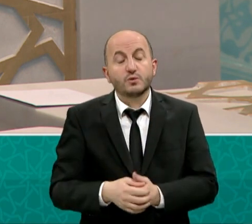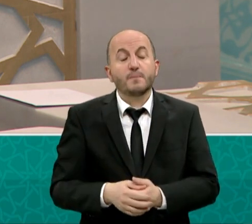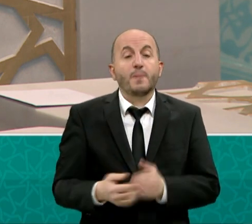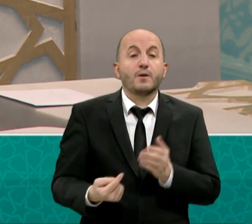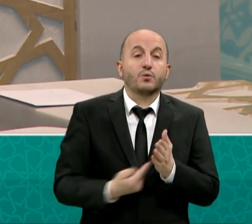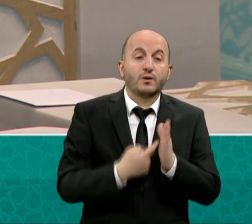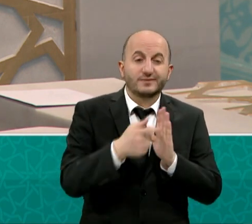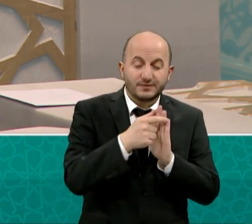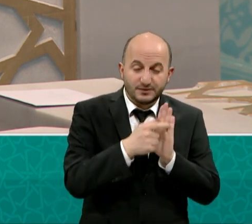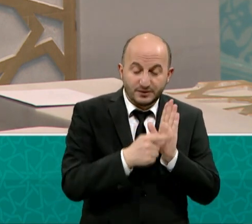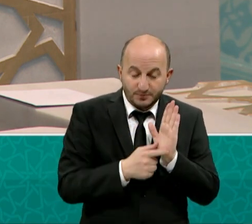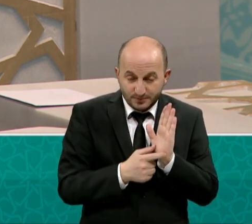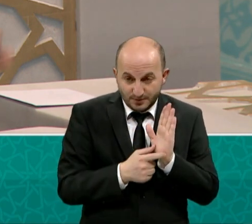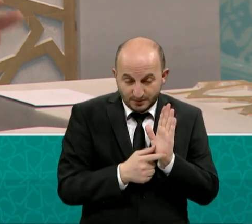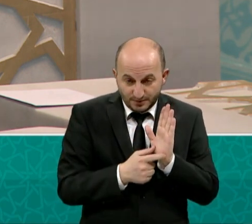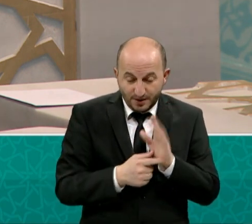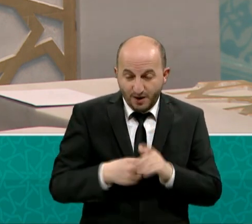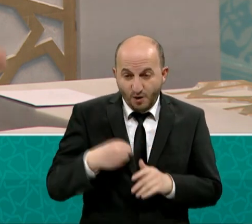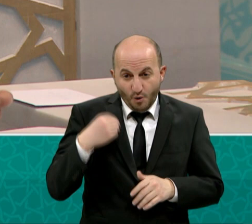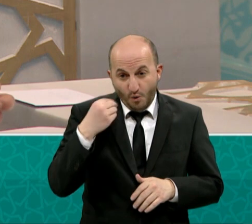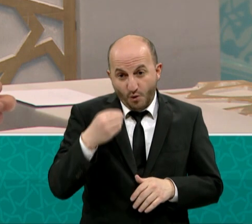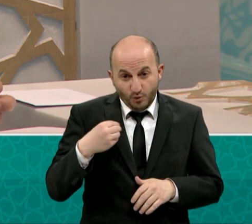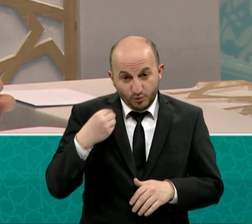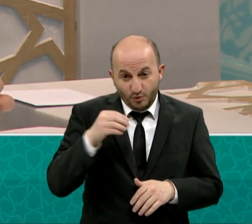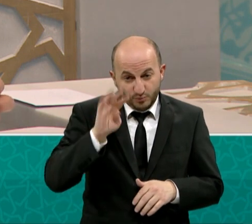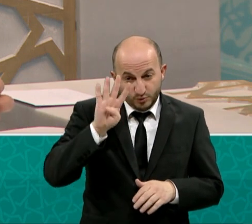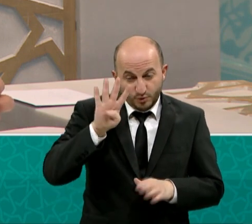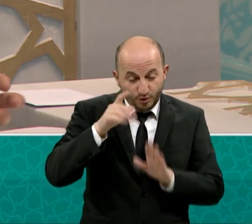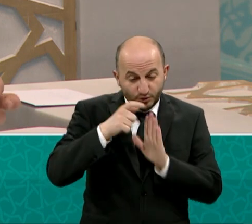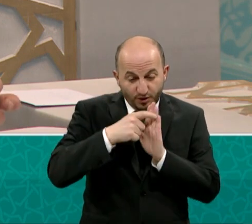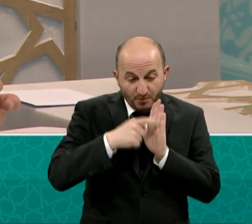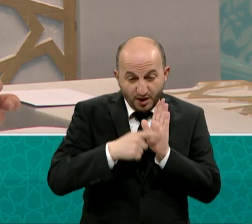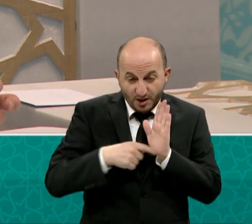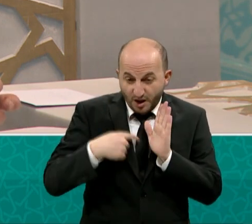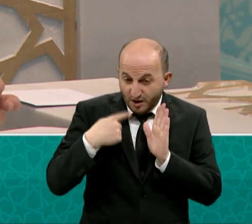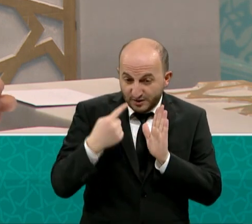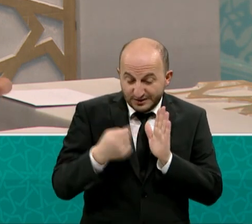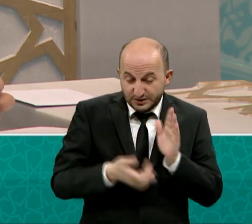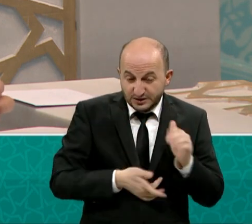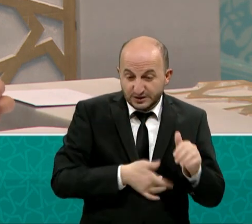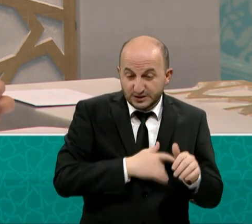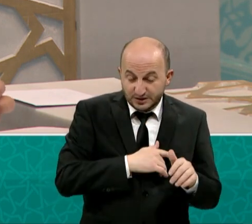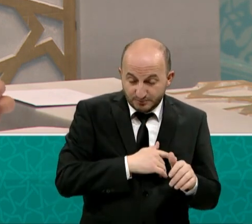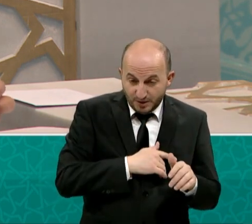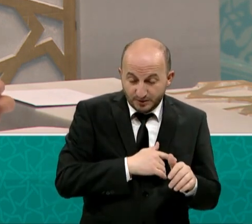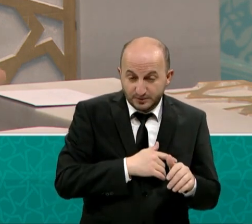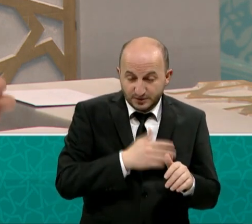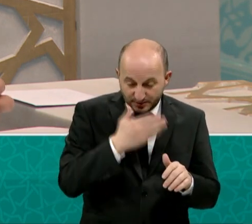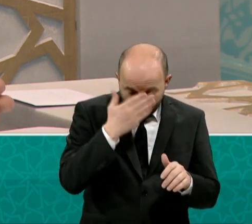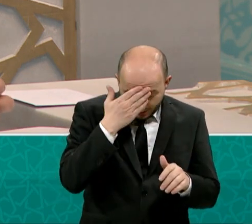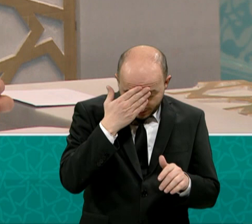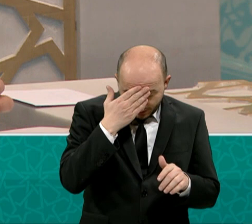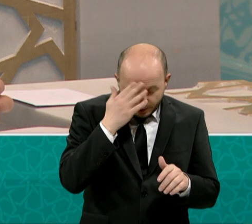kerimelerde hocam hani dört tane madde saydınız. Din nedir? İmandır. Din nedir? İbadettir.